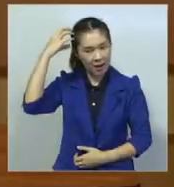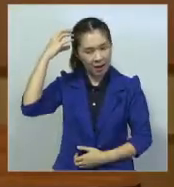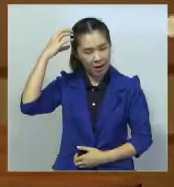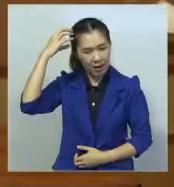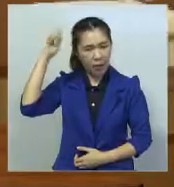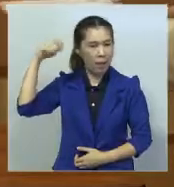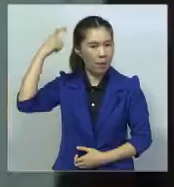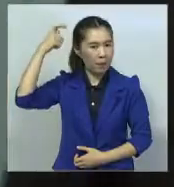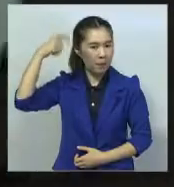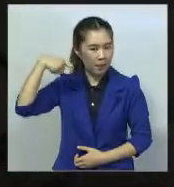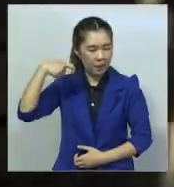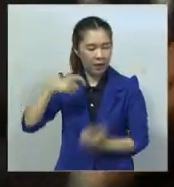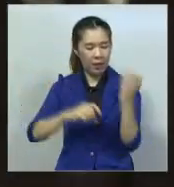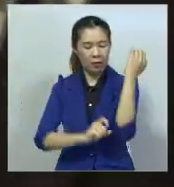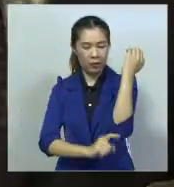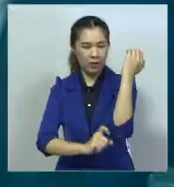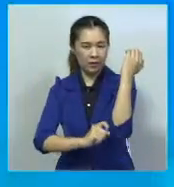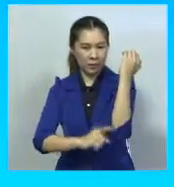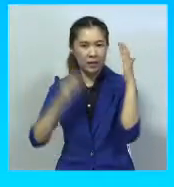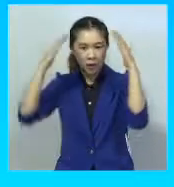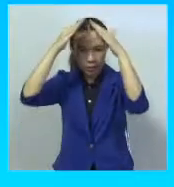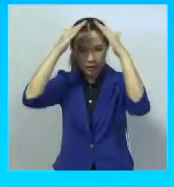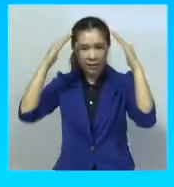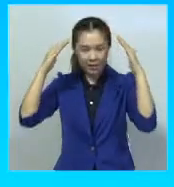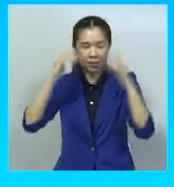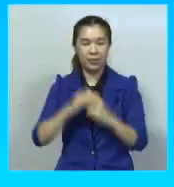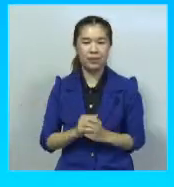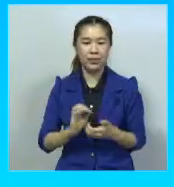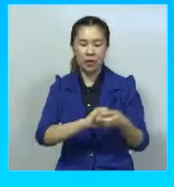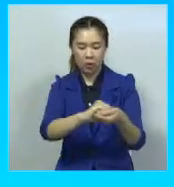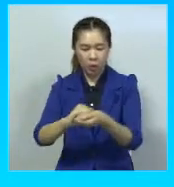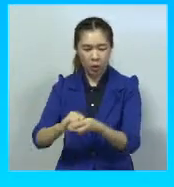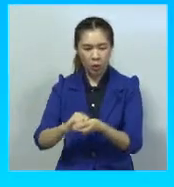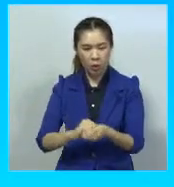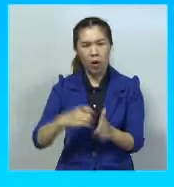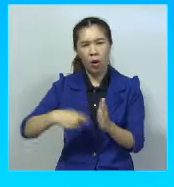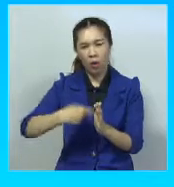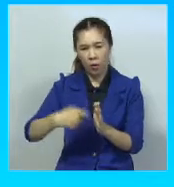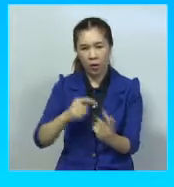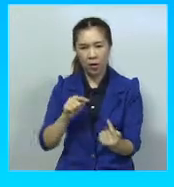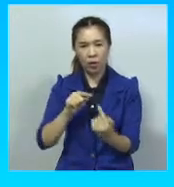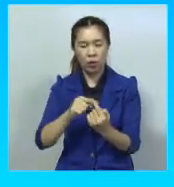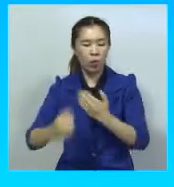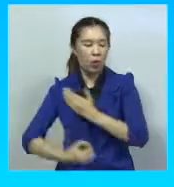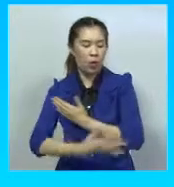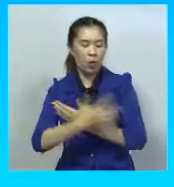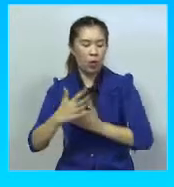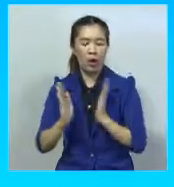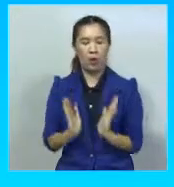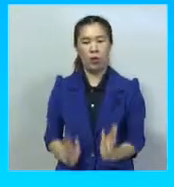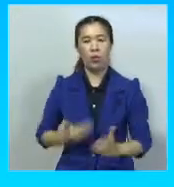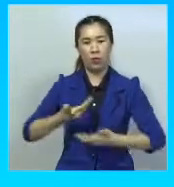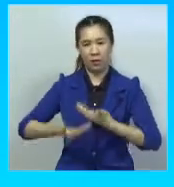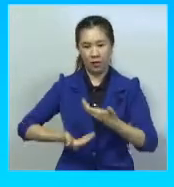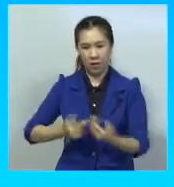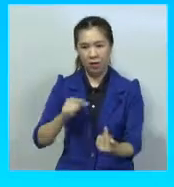มาฟิลิปปินส์และประเทศเวียดนามการร่วมมือกันครั้งนี้ก็จะเป็นการลดมูลเหตุจูงใจแล้วก็โอกาสในการค้ามนุ